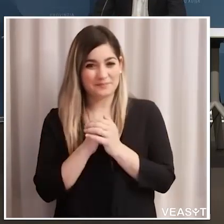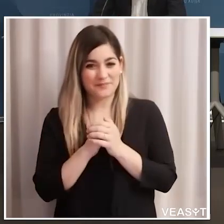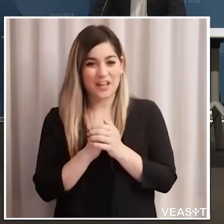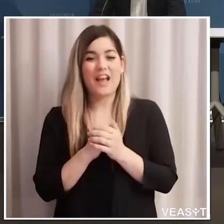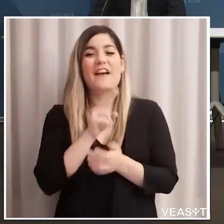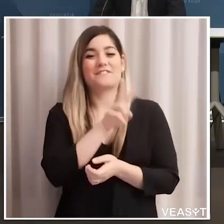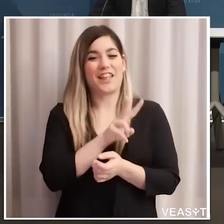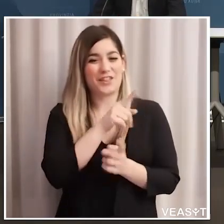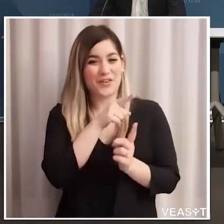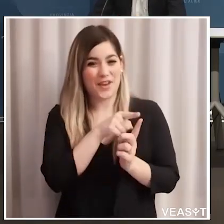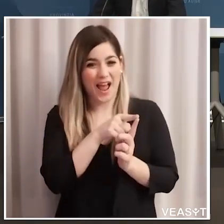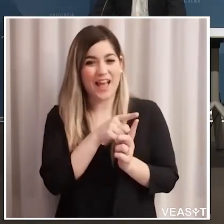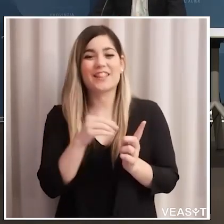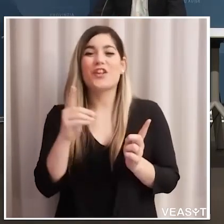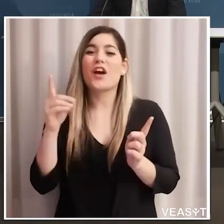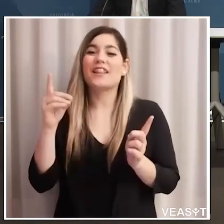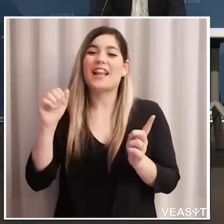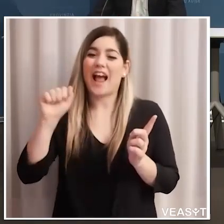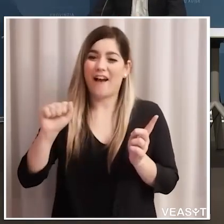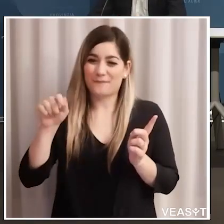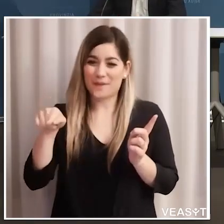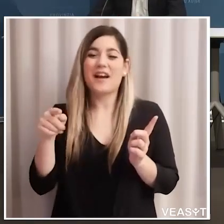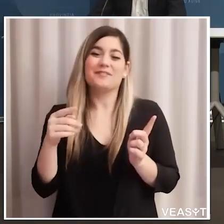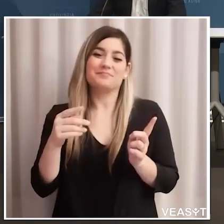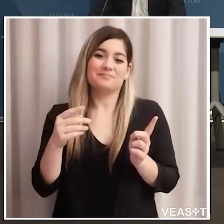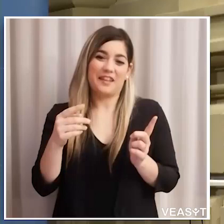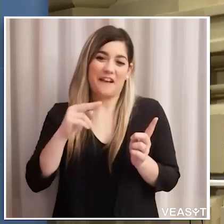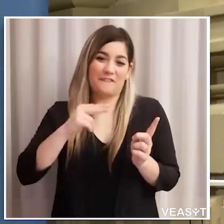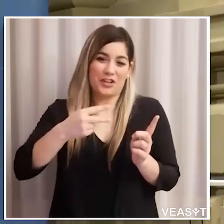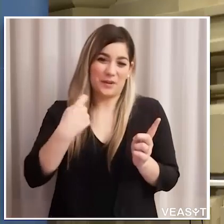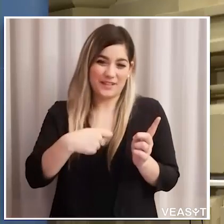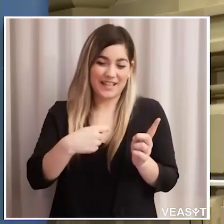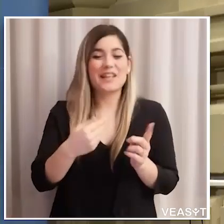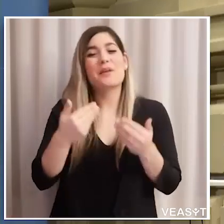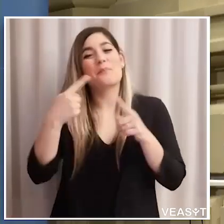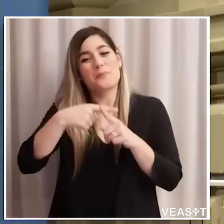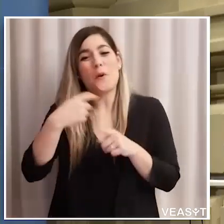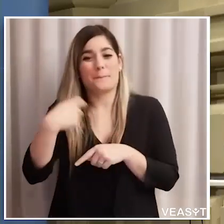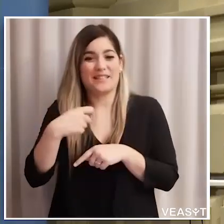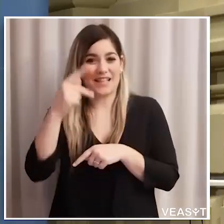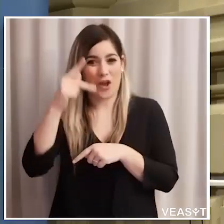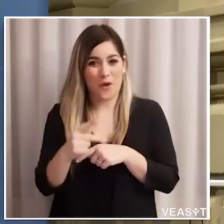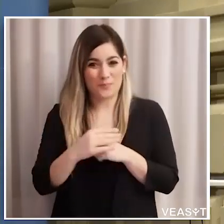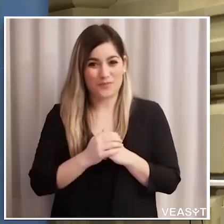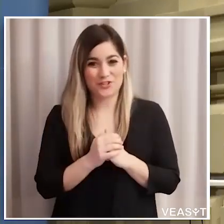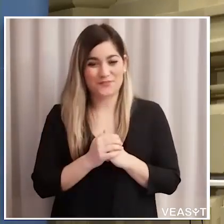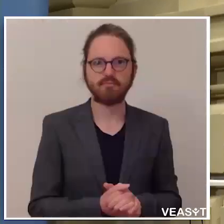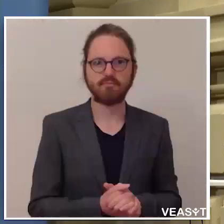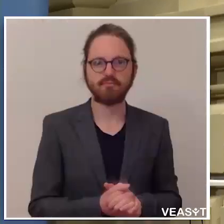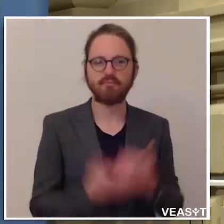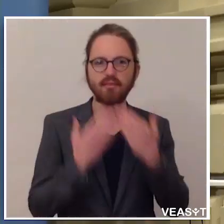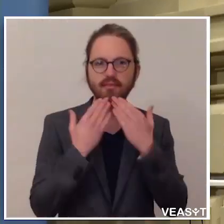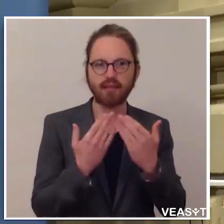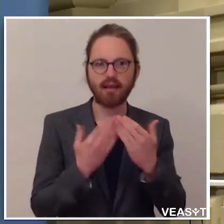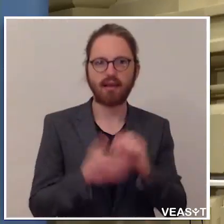Giuliano Vettorato e Daniel Alfreider, i vicepresidenti e presidente Arno Kompatscher, danke und danke Ihnen,